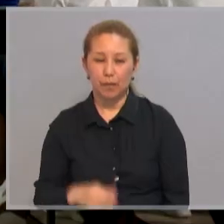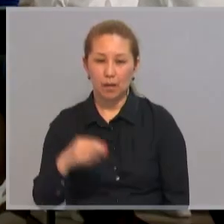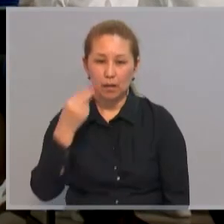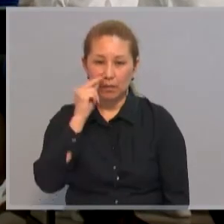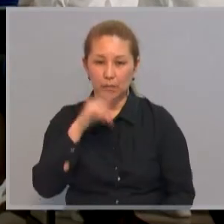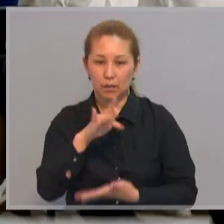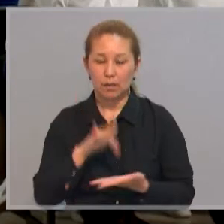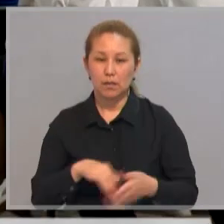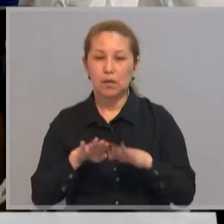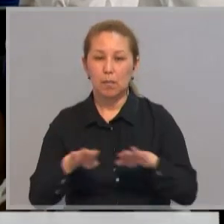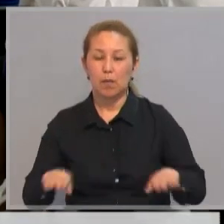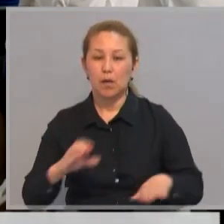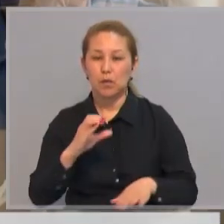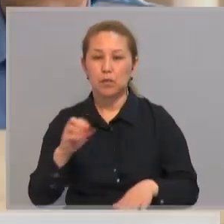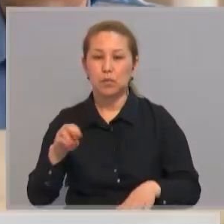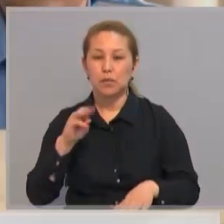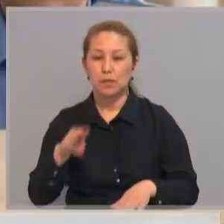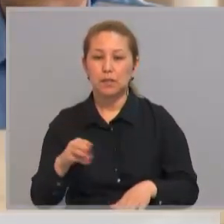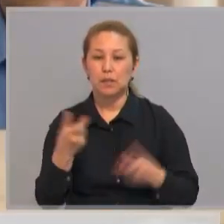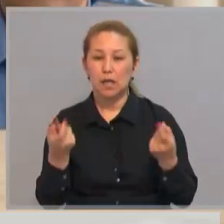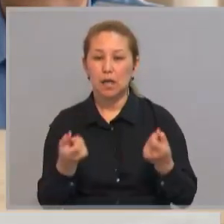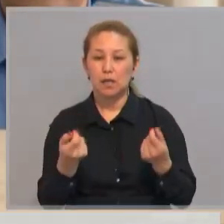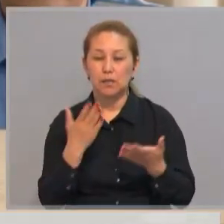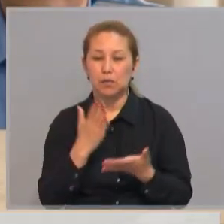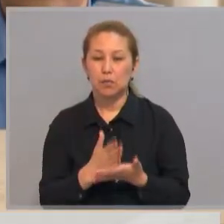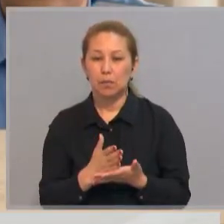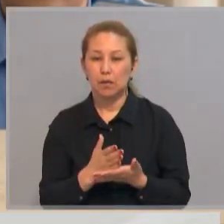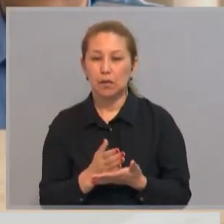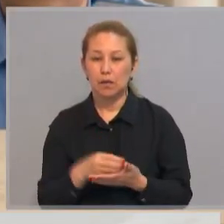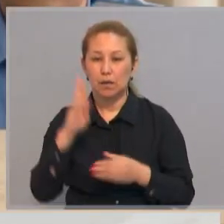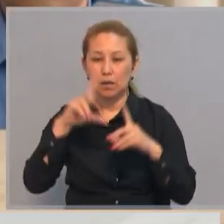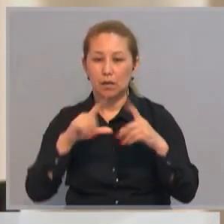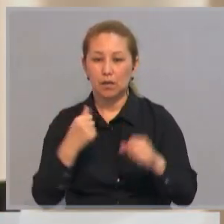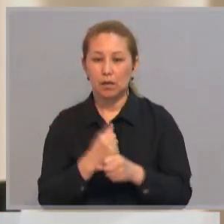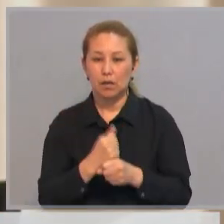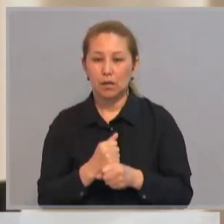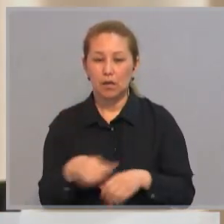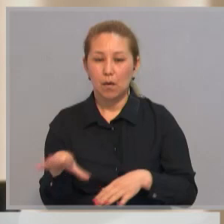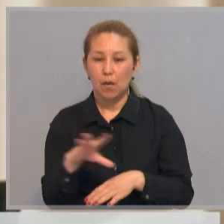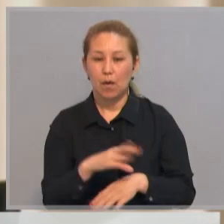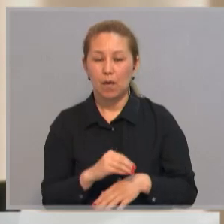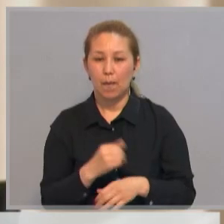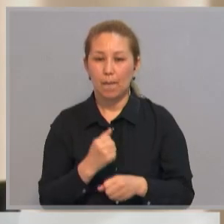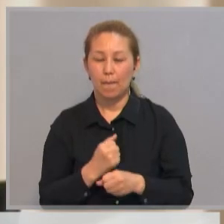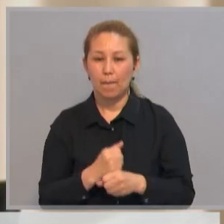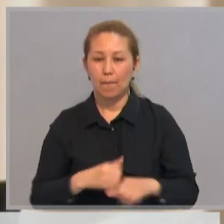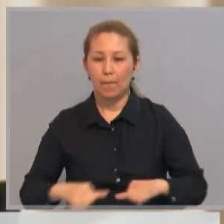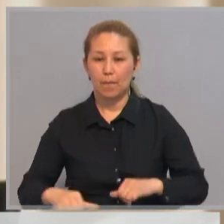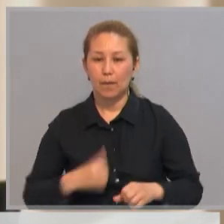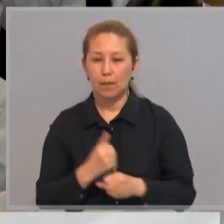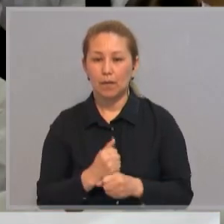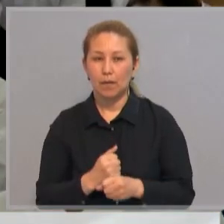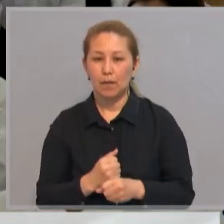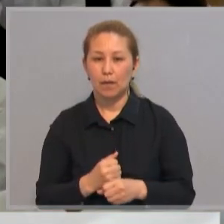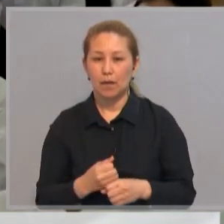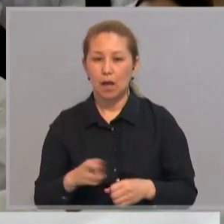Шымкентте балалар арасындағы суицид көрсеткіші төмендемей тұр. Мегаполисте жылына 10-ға жуық бала өз-өзіне қол жұмсайды екен. Жыл басынан бері бір